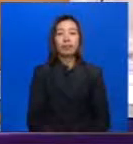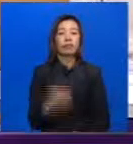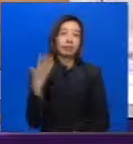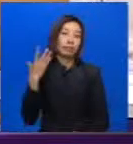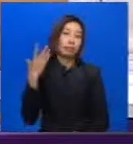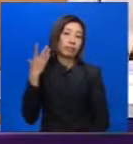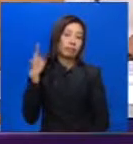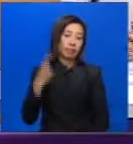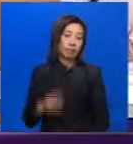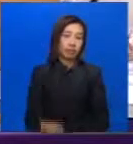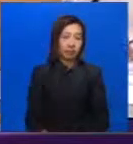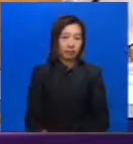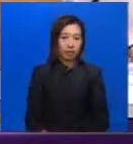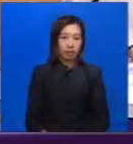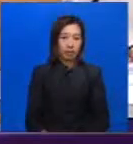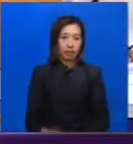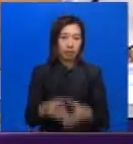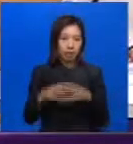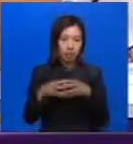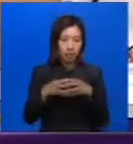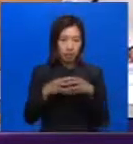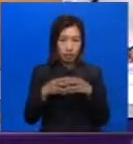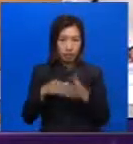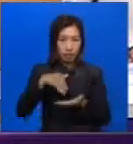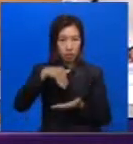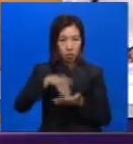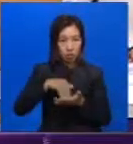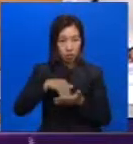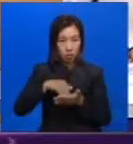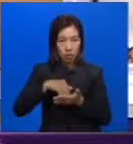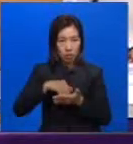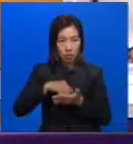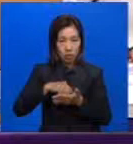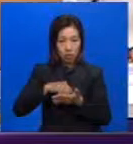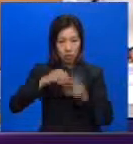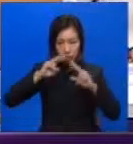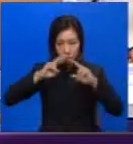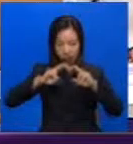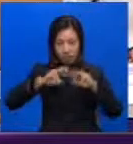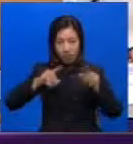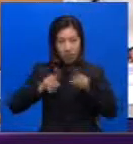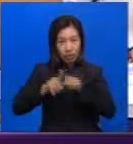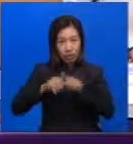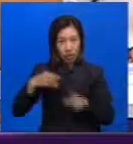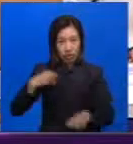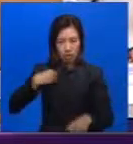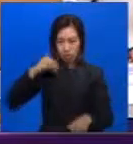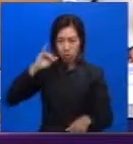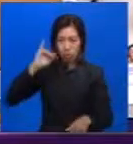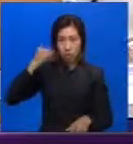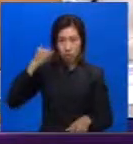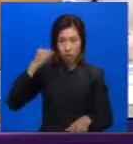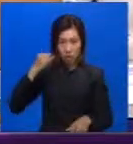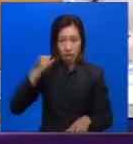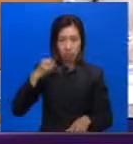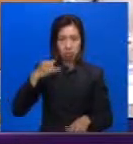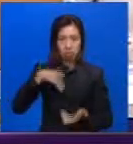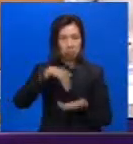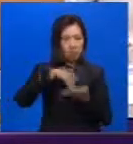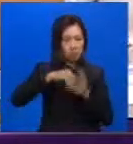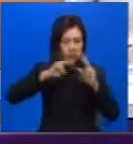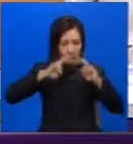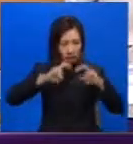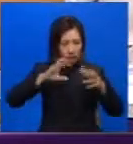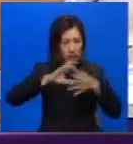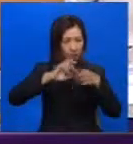เมื่อวานนี้นะคะเครือข่ายพุทธิกาศูนย์ศึกษาสันติภาพและความขัดแย้งของจุฬาลงกรณ์มหาวิทยาลัยรวมไปถึงกลุ่ม